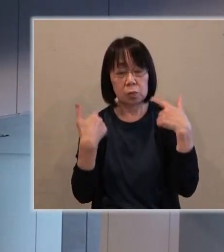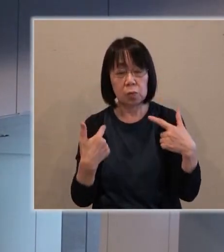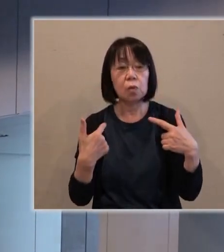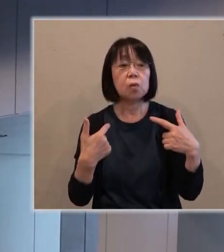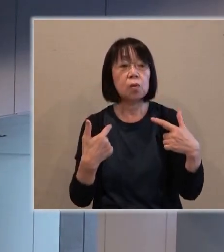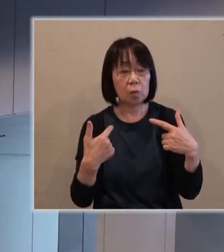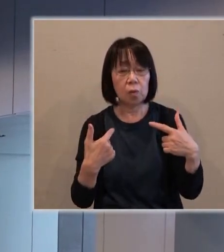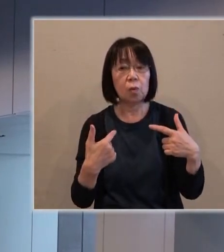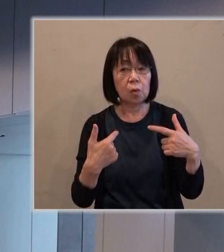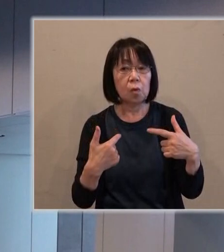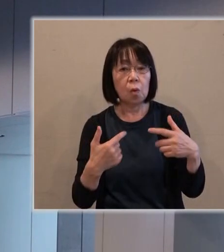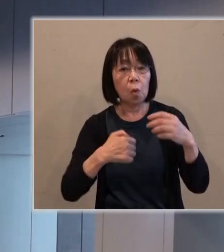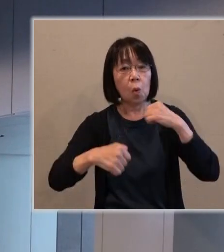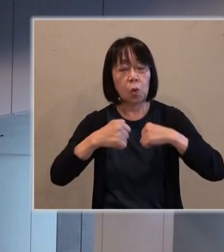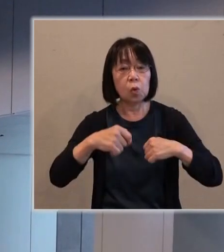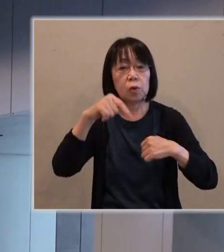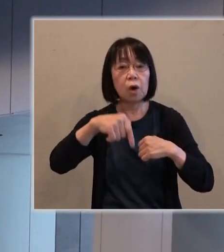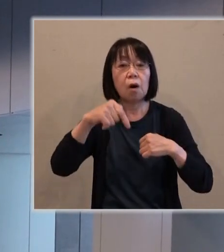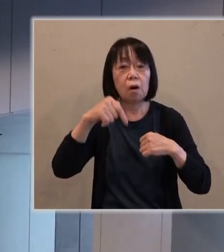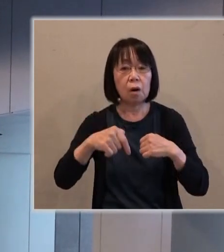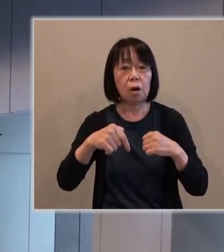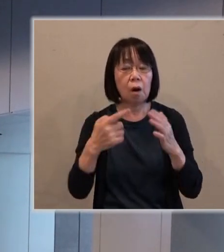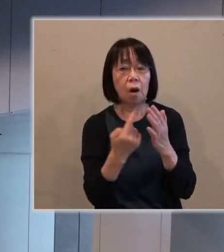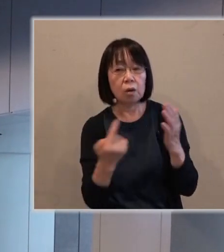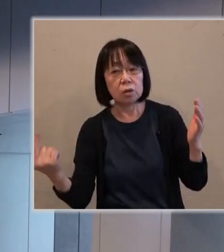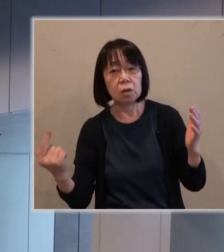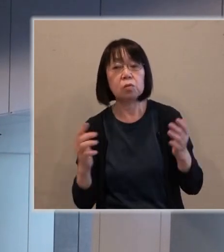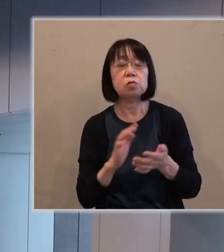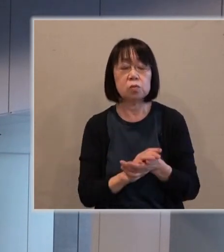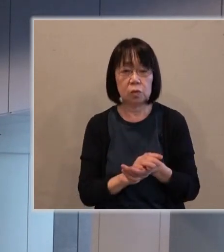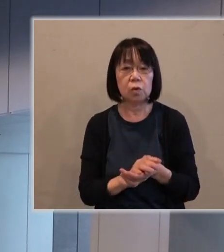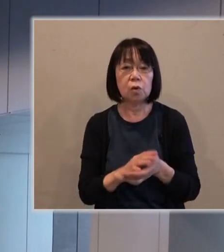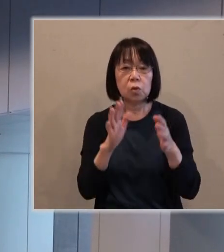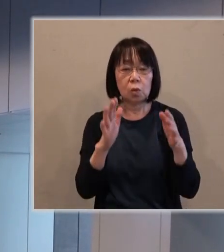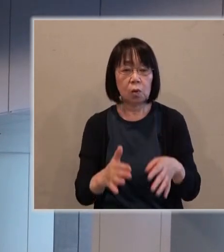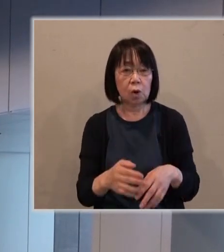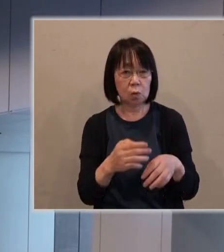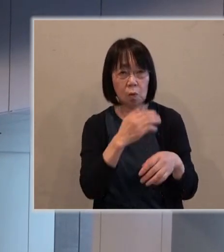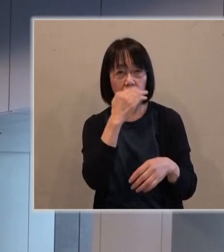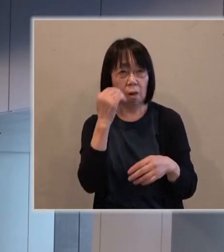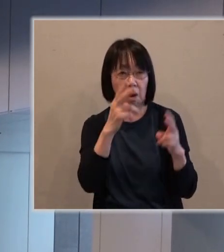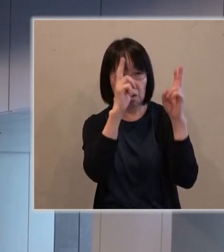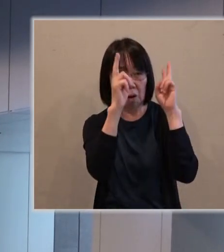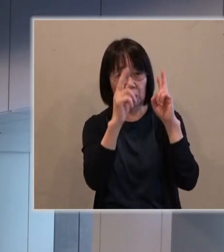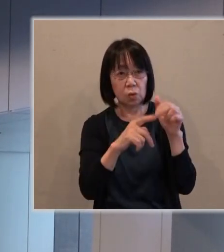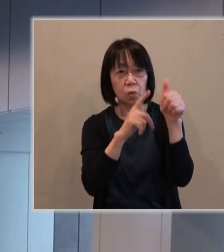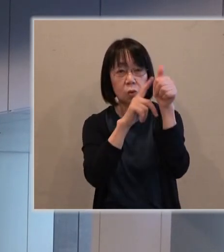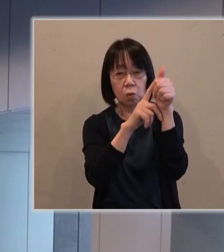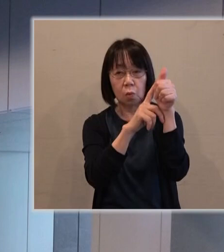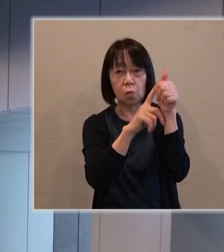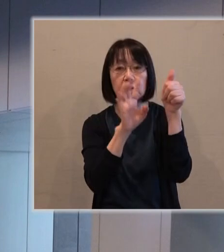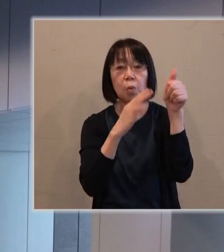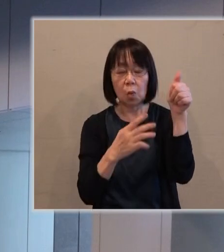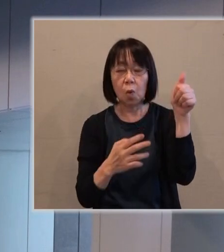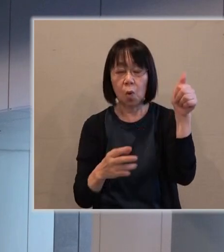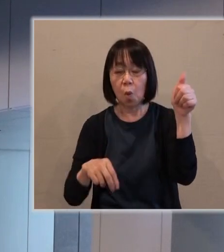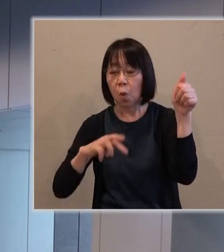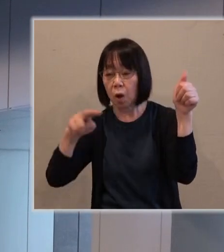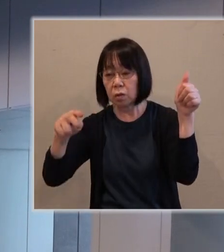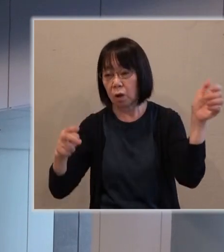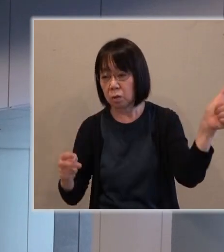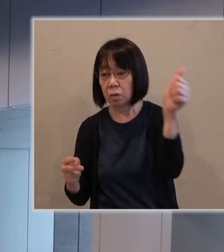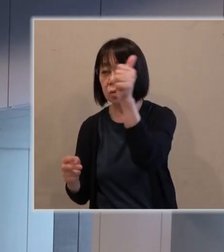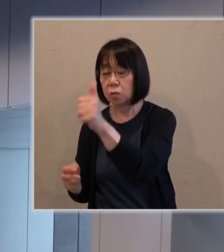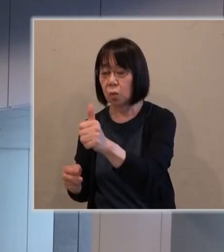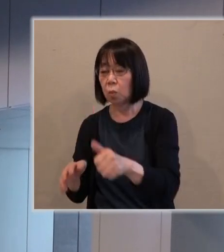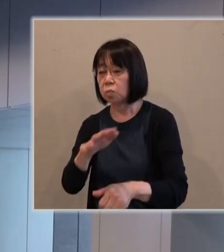からちょっと外れるというか、つまりどっかのすごい偉い役職の人ですとか立場の上の人でもボランティアって世界に行くと同じになろうっていう、これが良しとされるようなカ